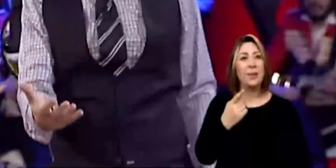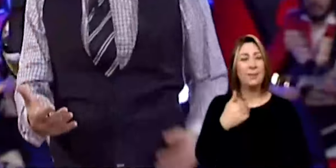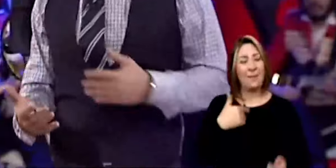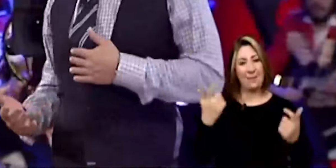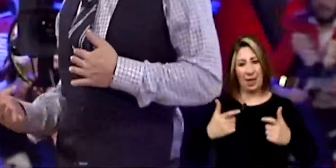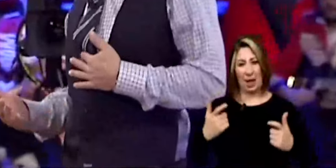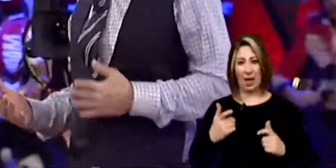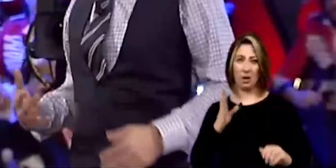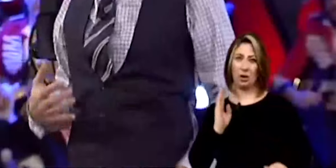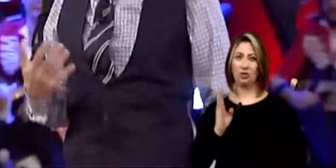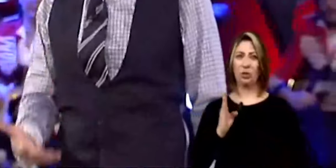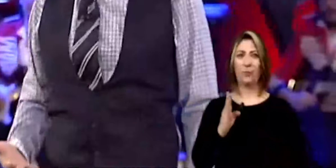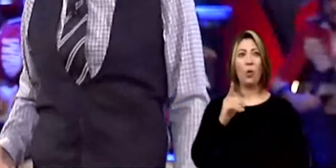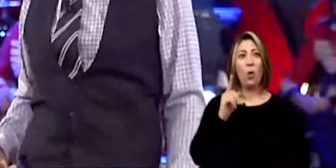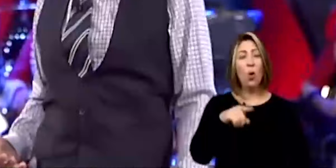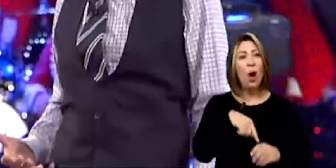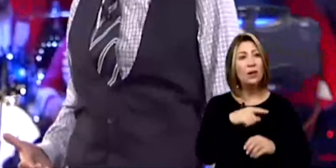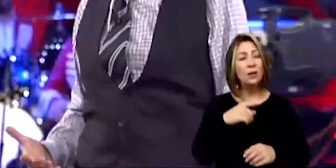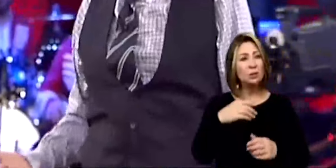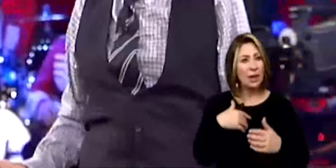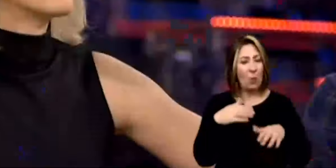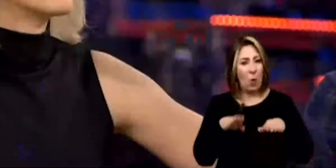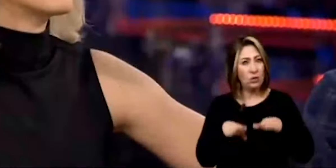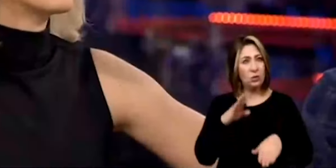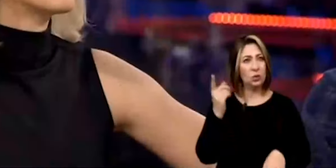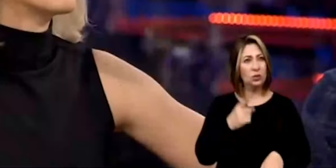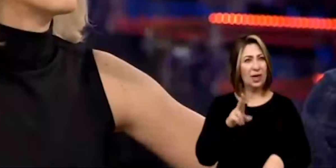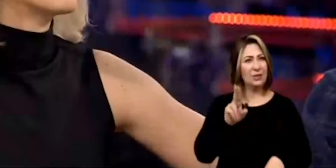ben bir yere giriş yapıyorum o anda hocam kendimi ölçebilir miyim şu anda